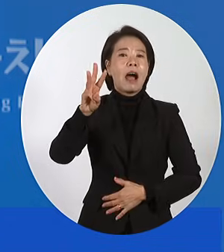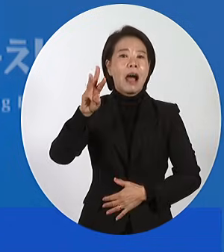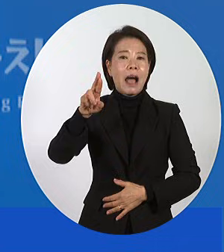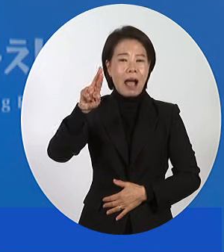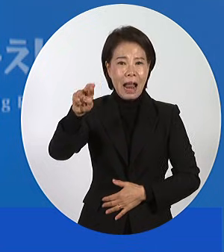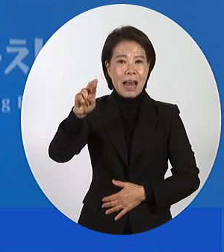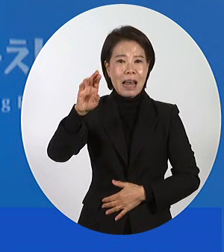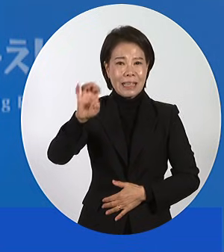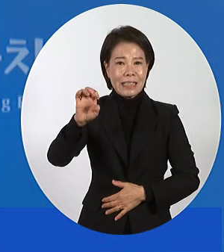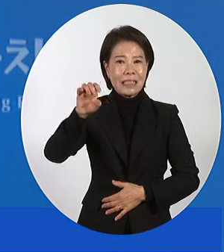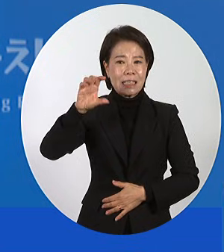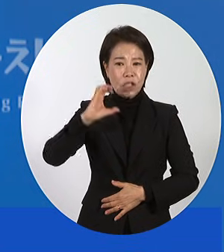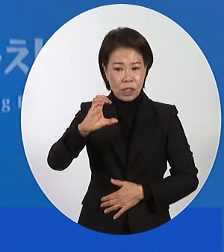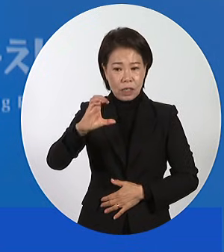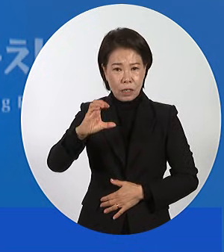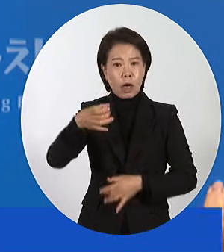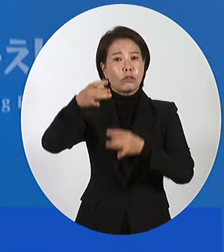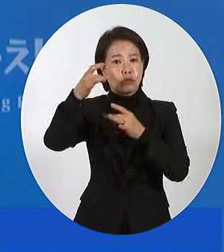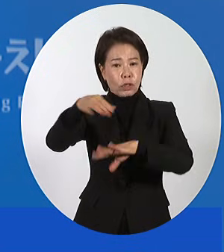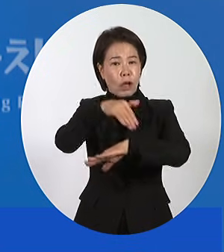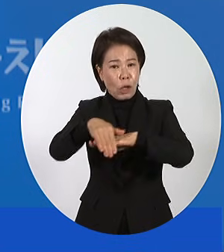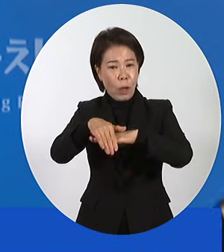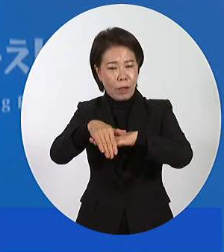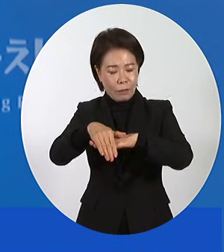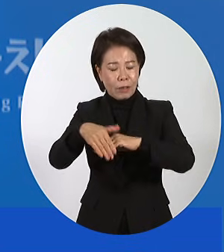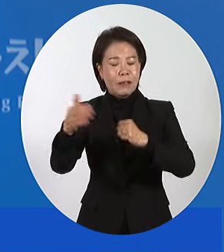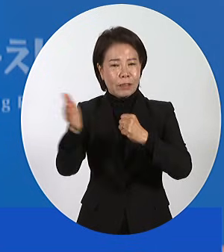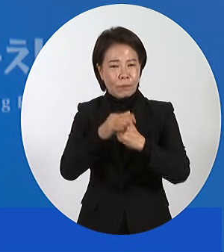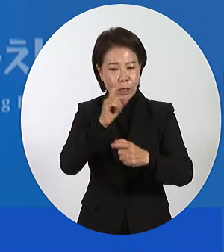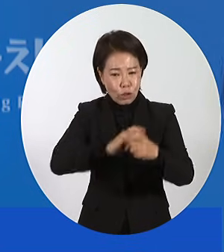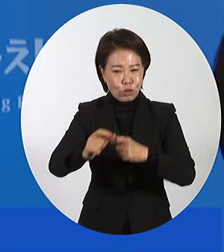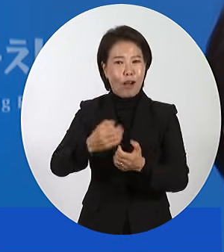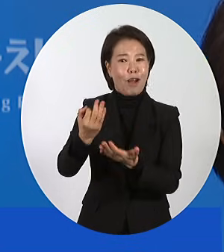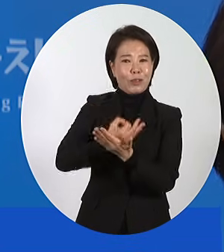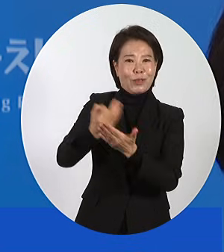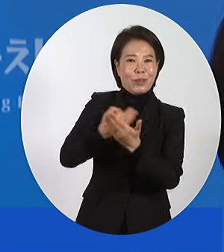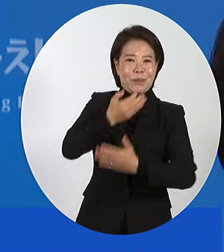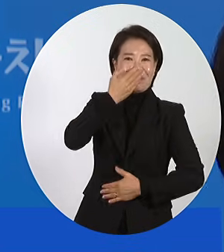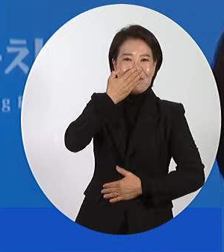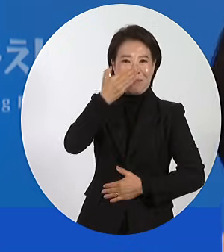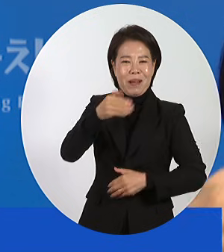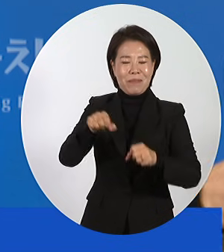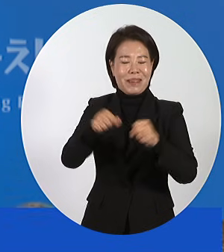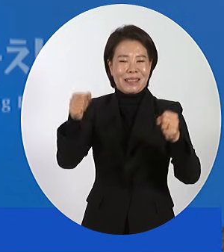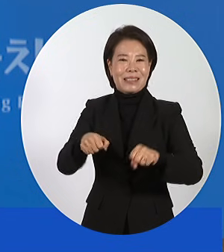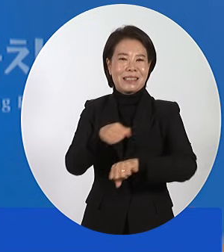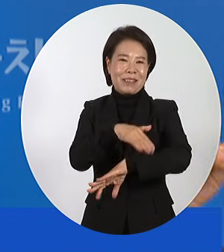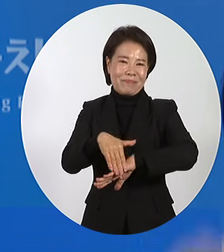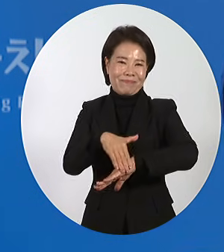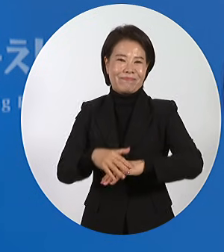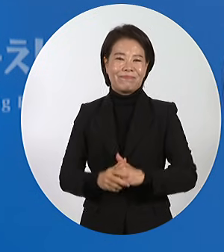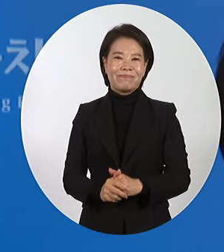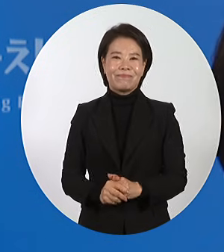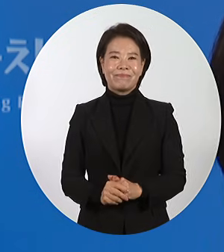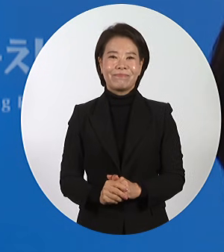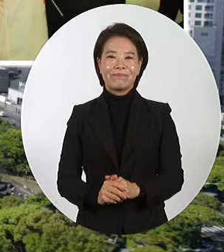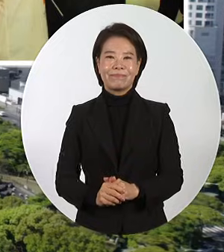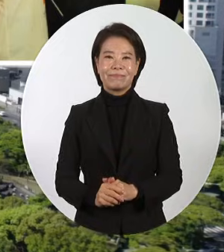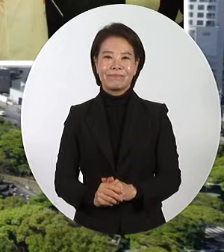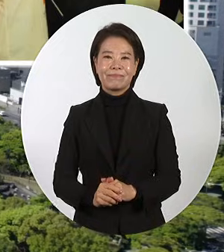추가로 저희가 받을 수 있도록 제도화가 이미 되어 있기 때문에 이 부분을 통해서 추가 수익까지 얻을 수 있는 구조로 저희가 계획을 해나가고 있습니다.